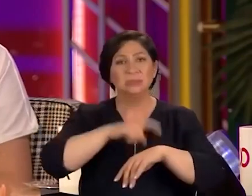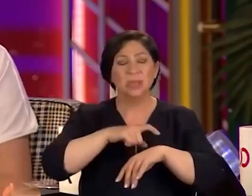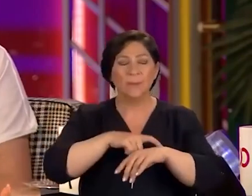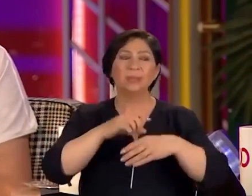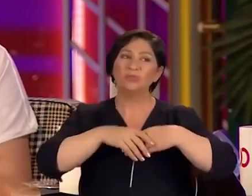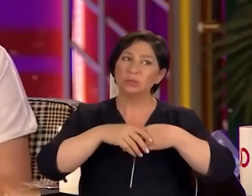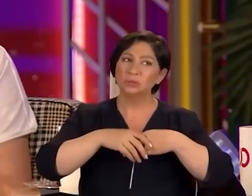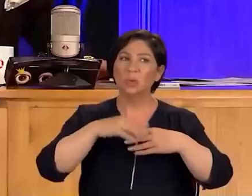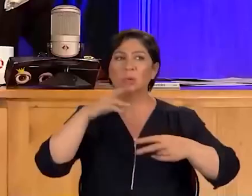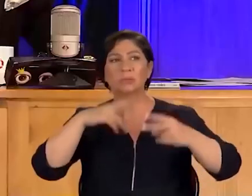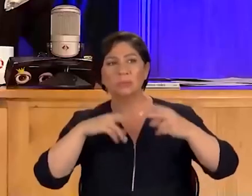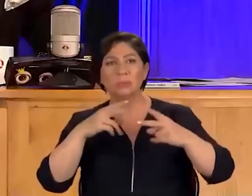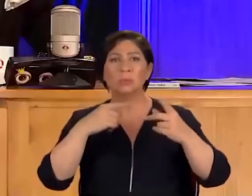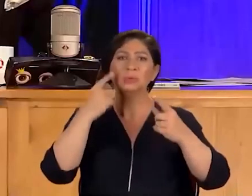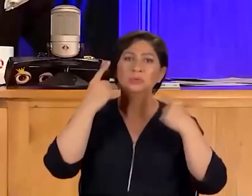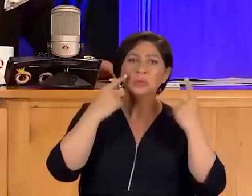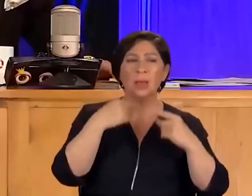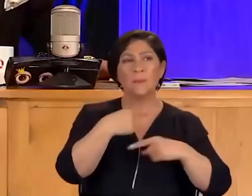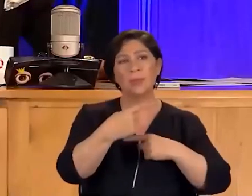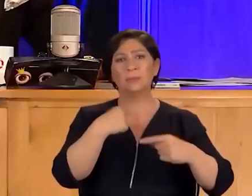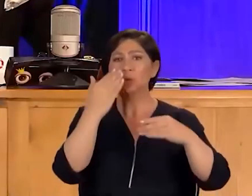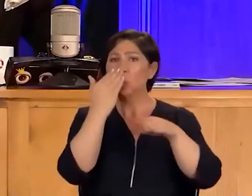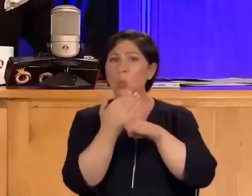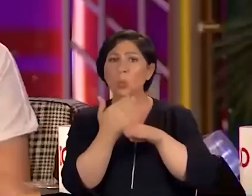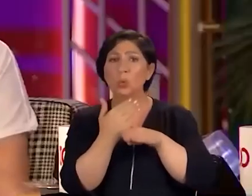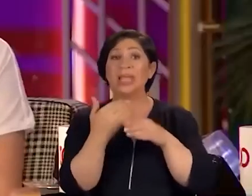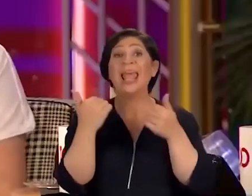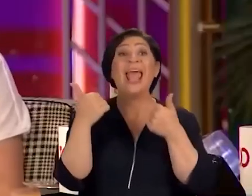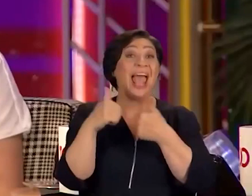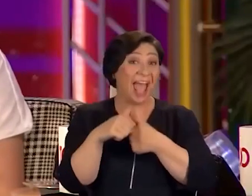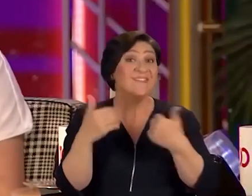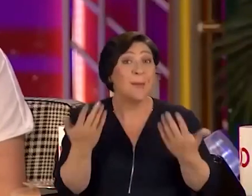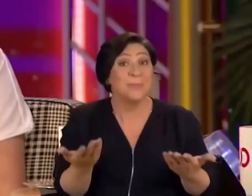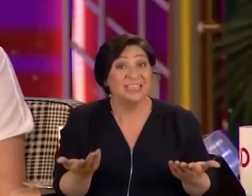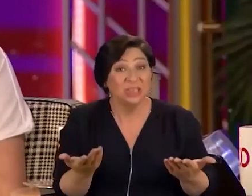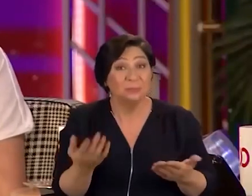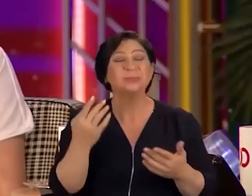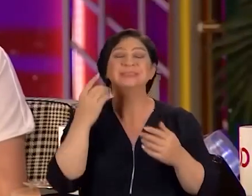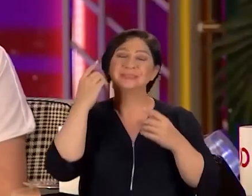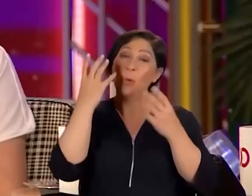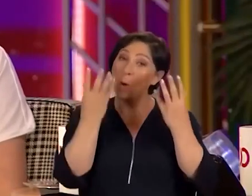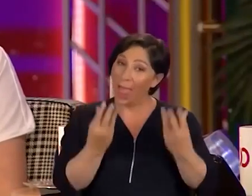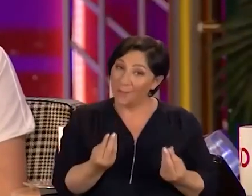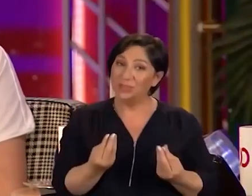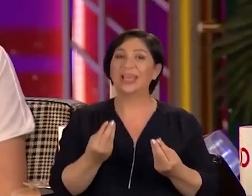böyle tanışınca, konuştukça birbirimize uygun olduğumuzu, izdivaç edebileceğimizi böyle